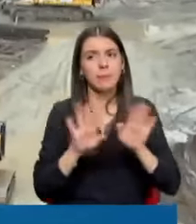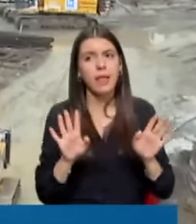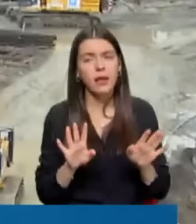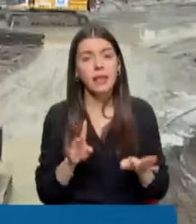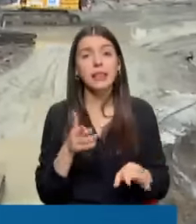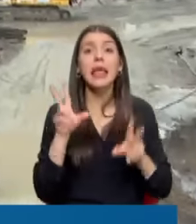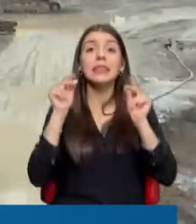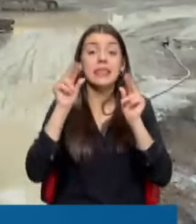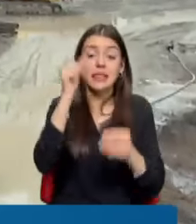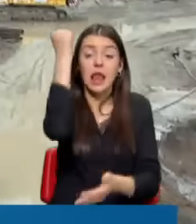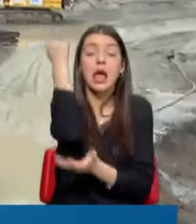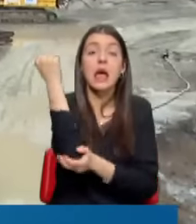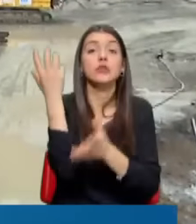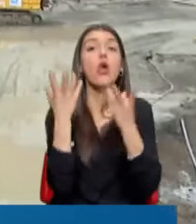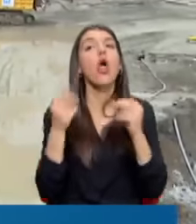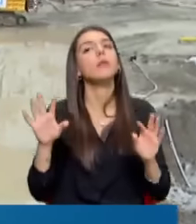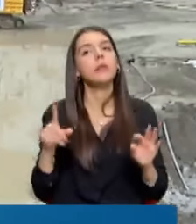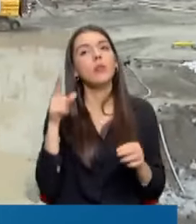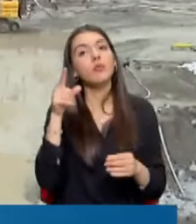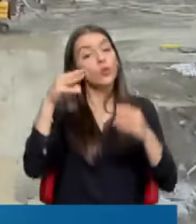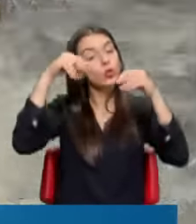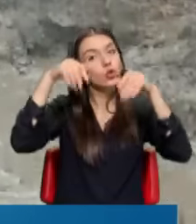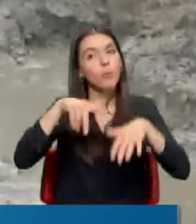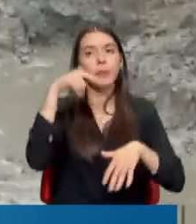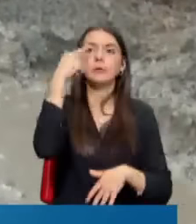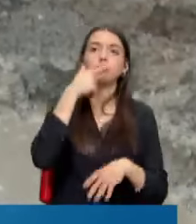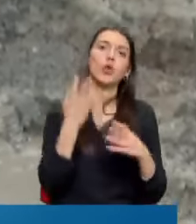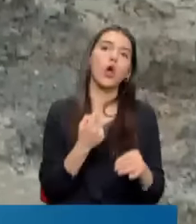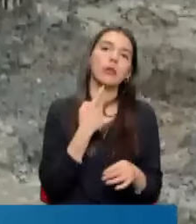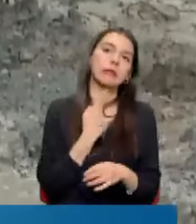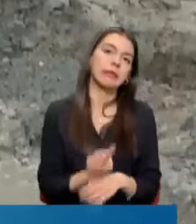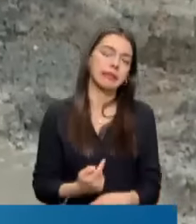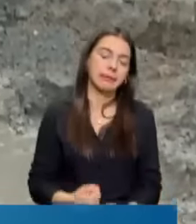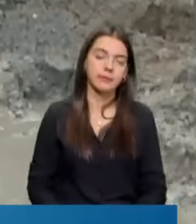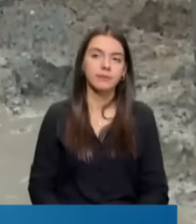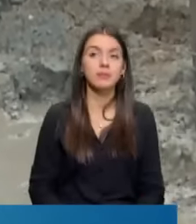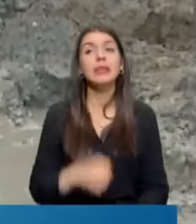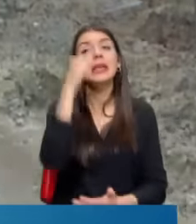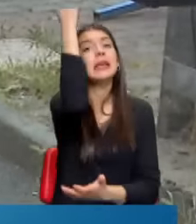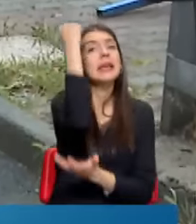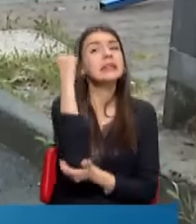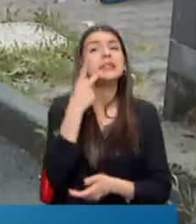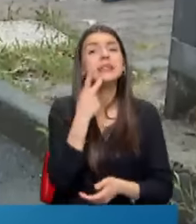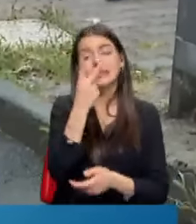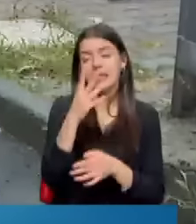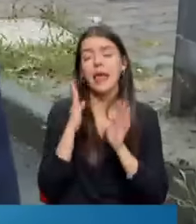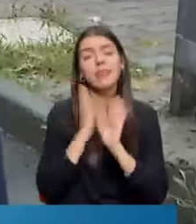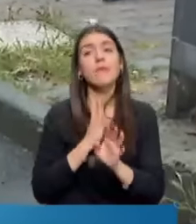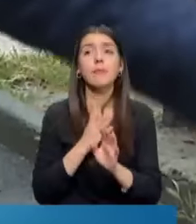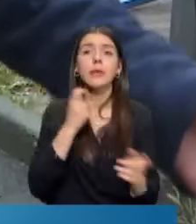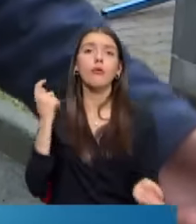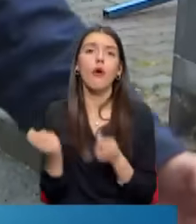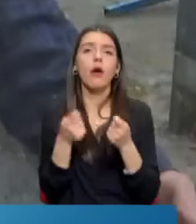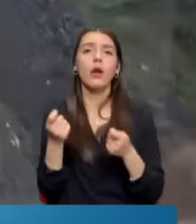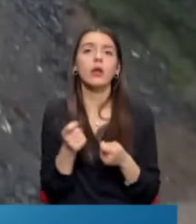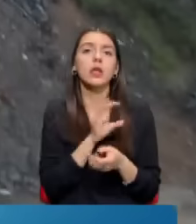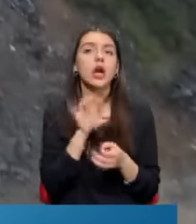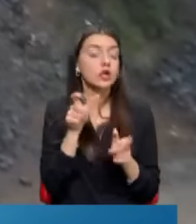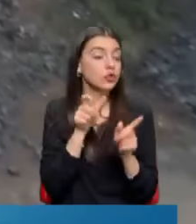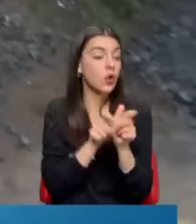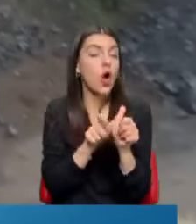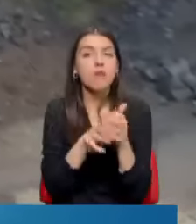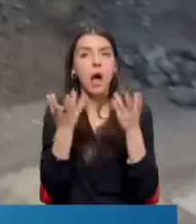kazık çakılmadı ve bu toprak kayması meydana geldi. Kazık çakma olayı 2 senedir devam ediyor. Hiçbir ünlem alınmamış.